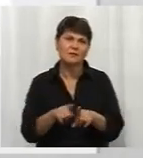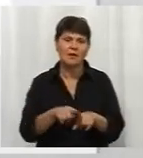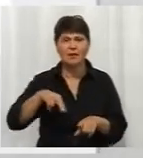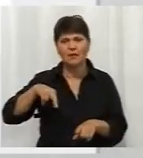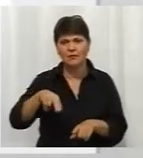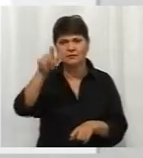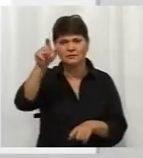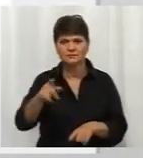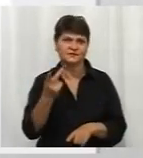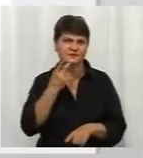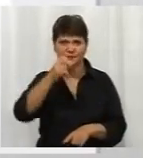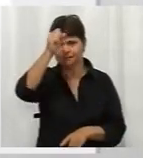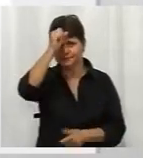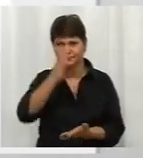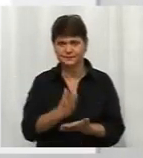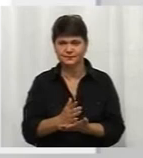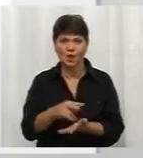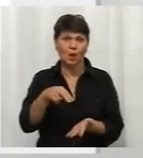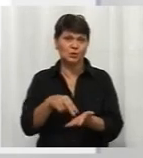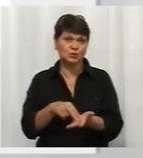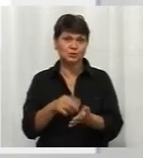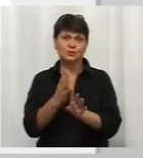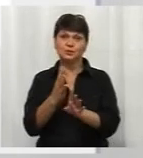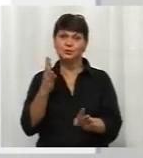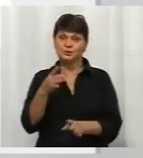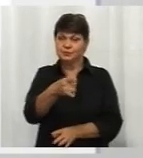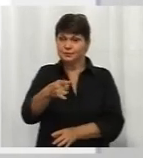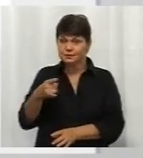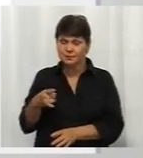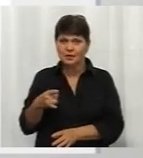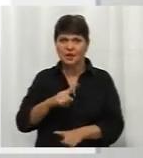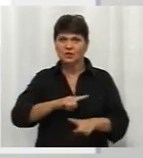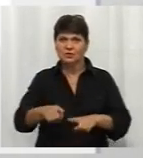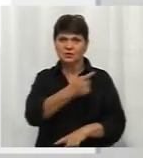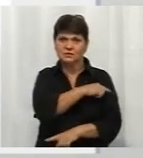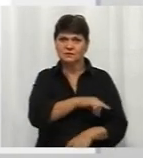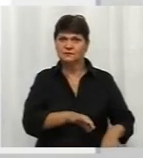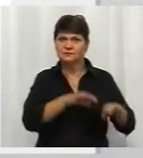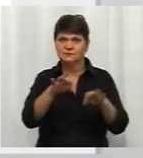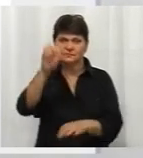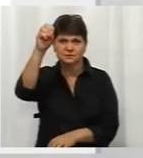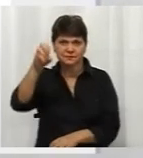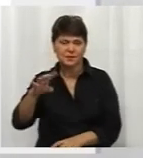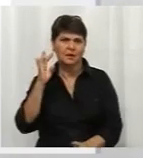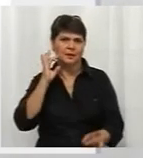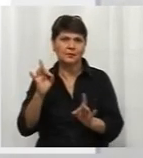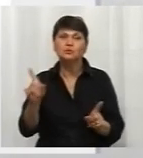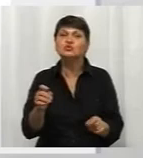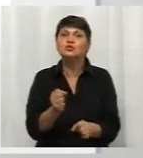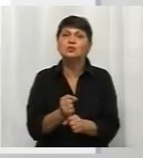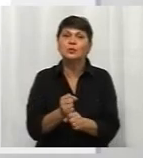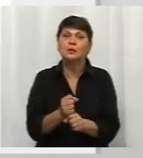пішоходи часто грішать цим. Стою в черзі машин до МакДрайва. Під'їжджає швидка з включеними мігалками і сиреною. Що